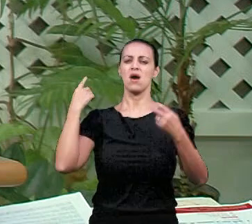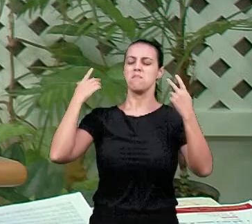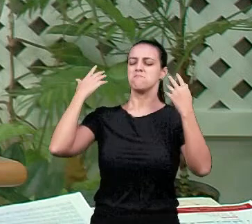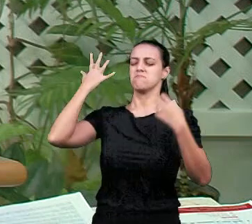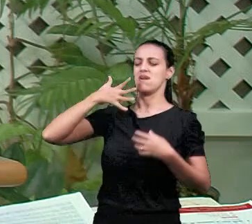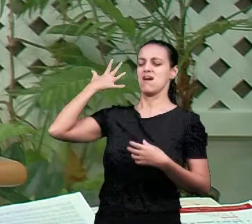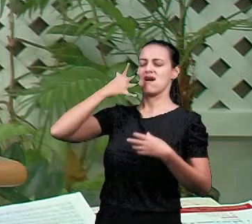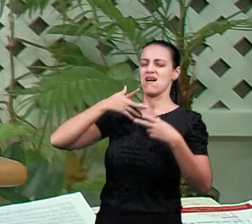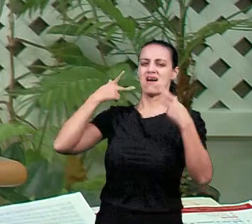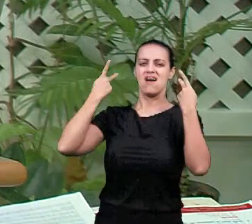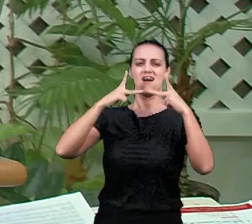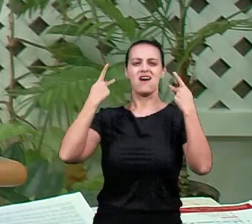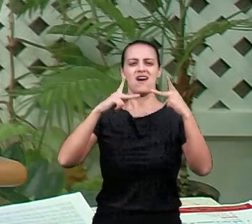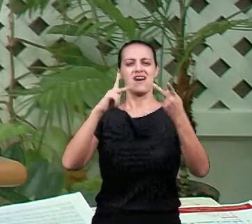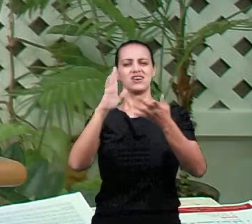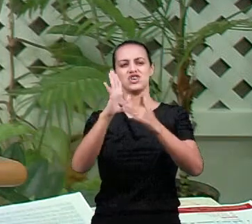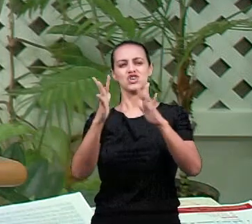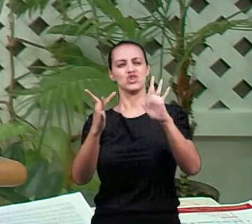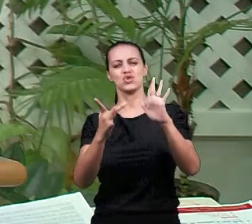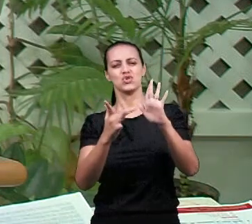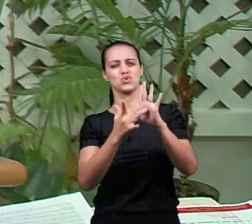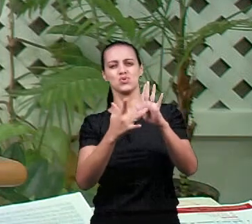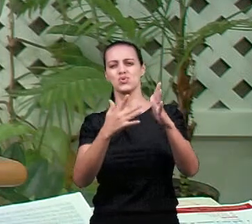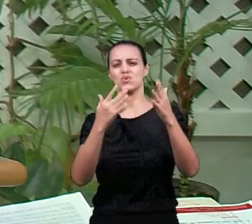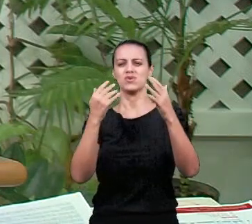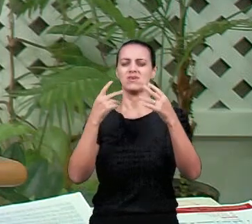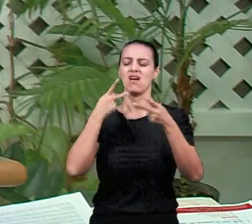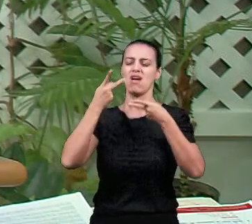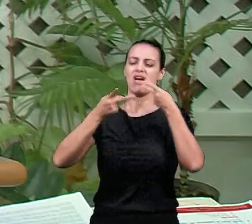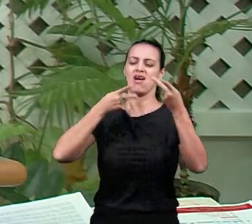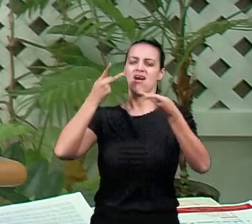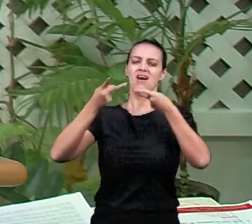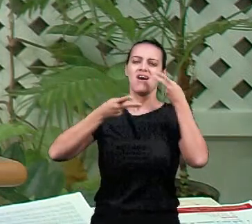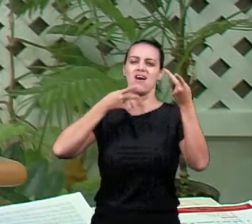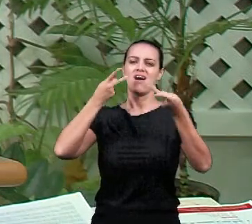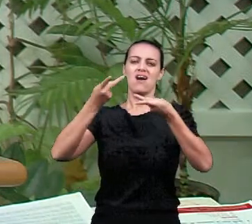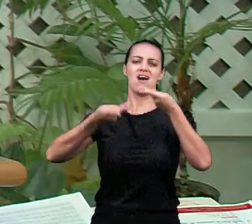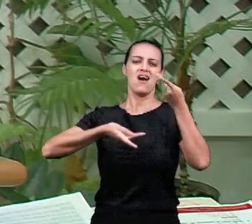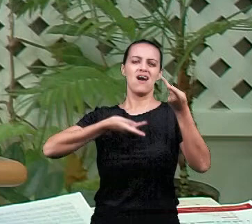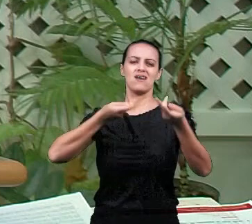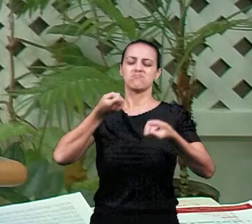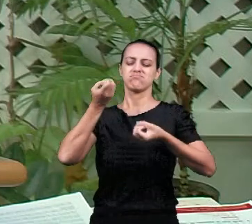vous êtes en train de prêcher. Ah, parce que Jésus qui a fait de belles choses,